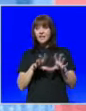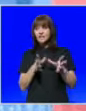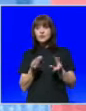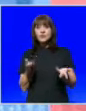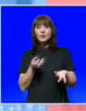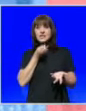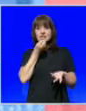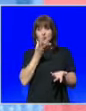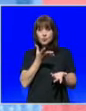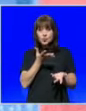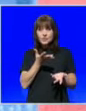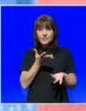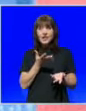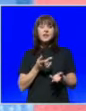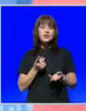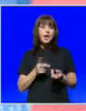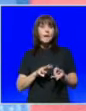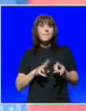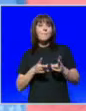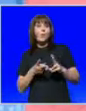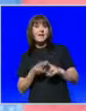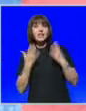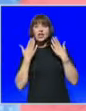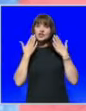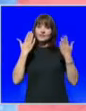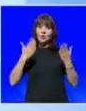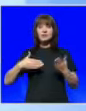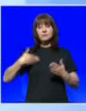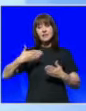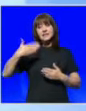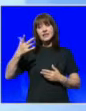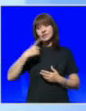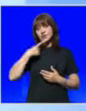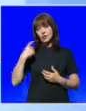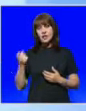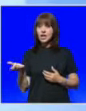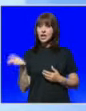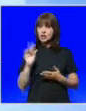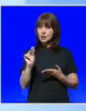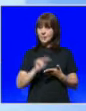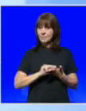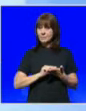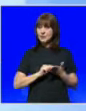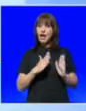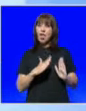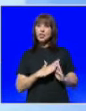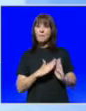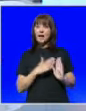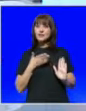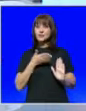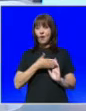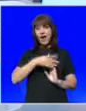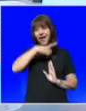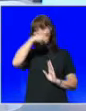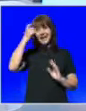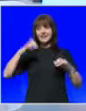случват тук и сега, те коренно ще променят живота, може би, през следващите години. И последно, ще пишат ли домашни учениците през